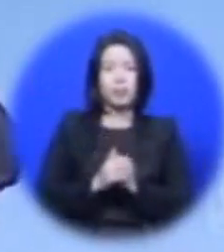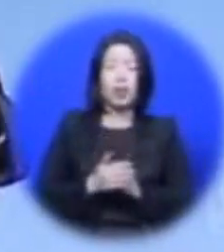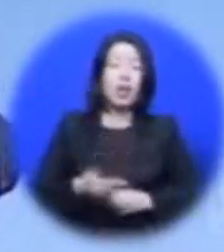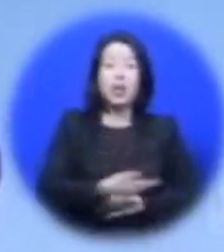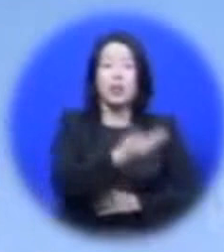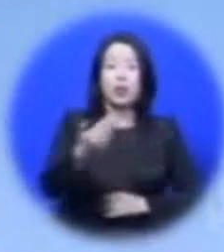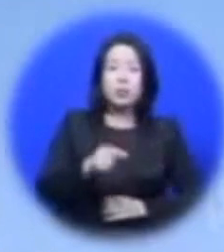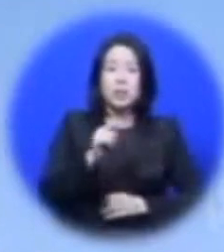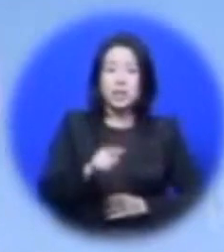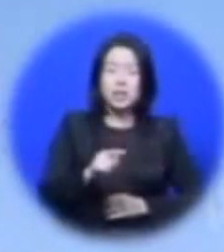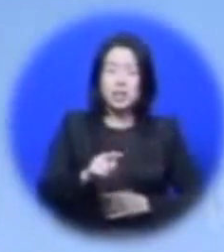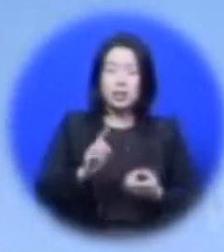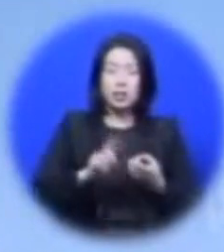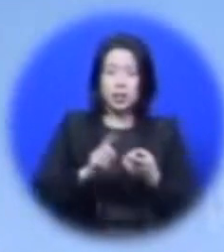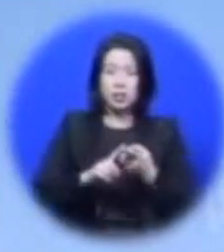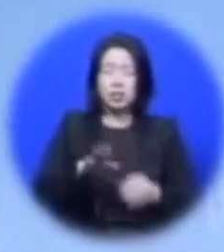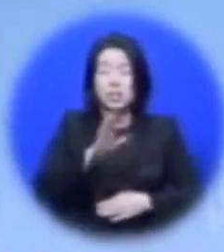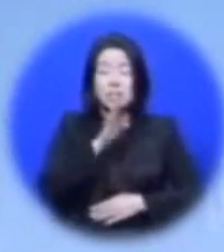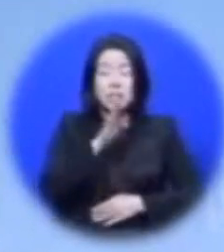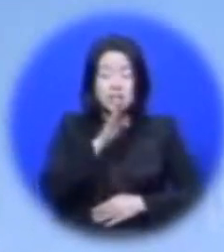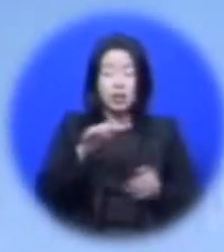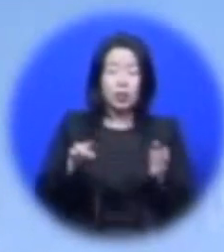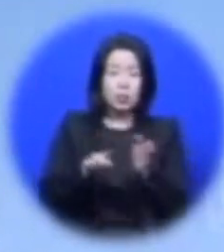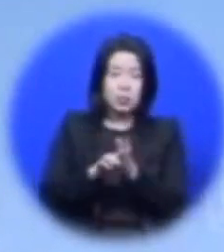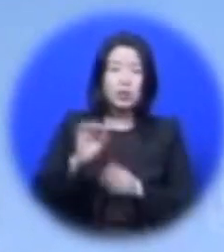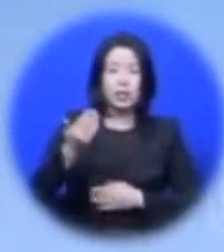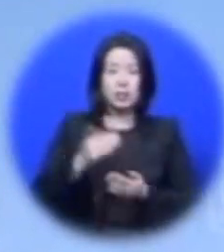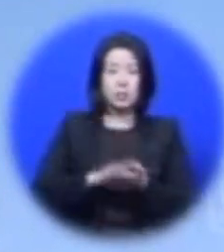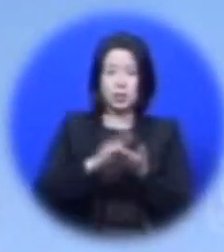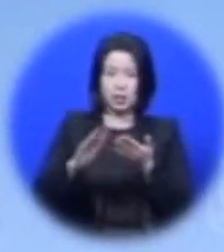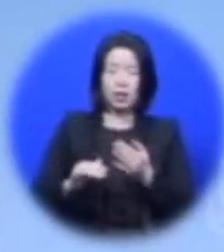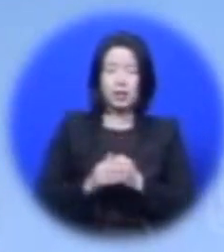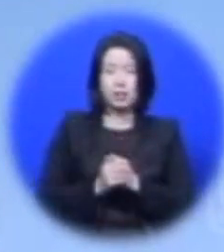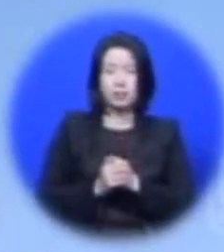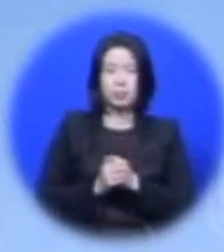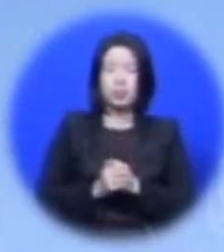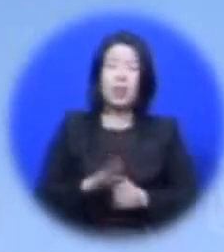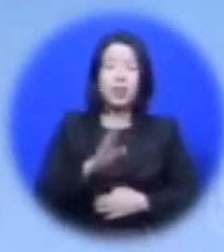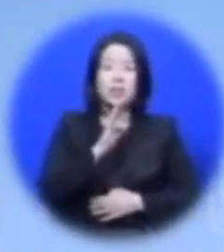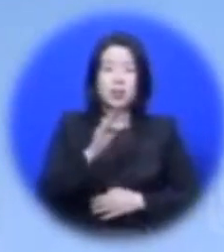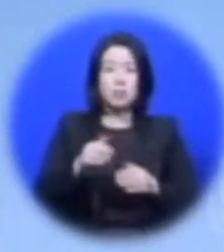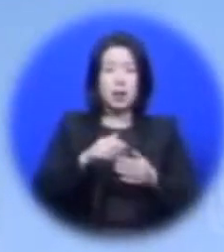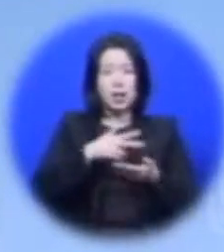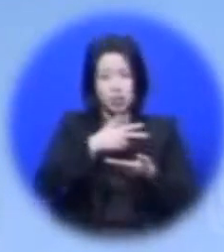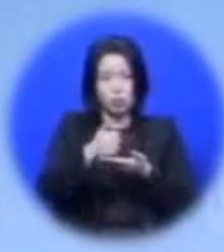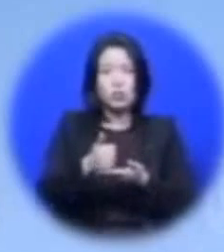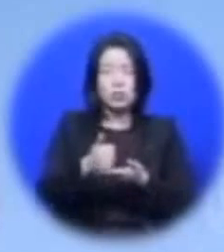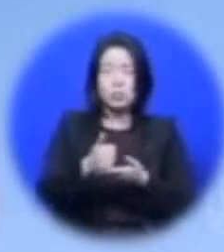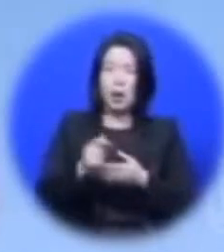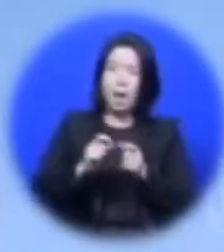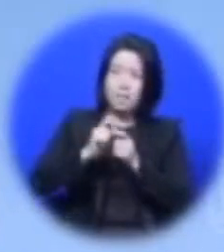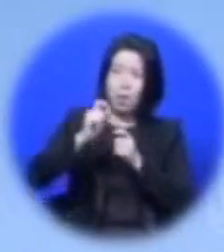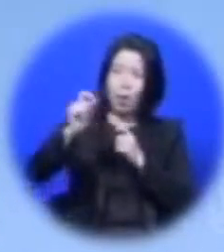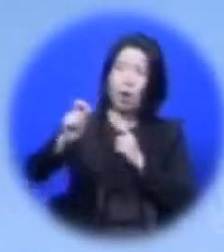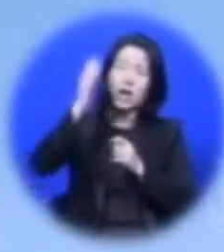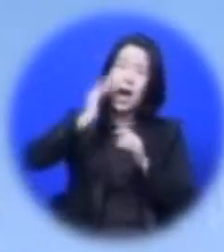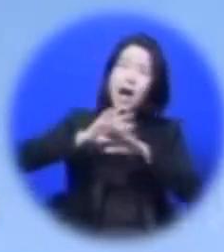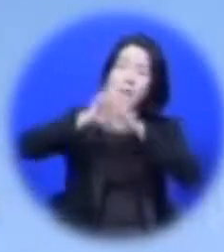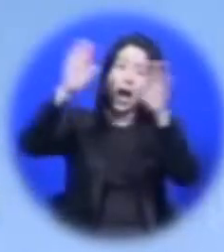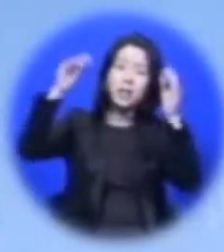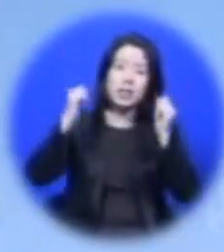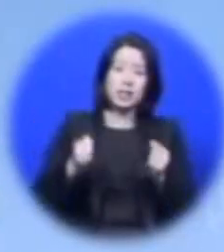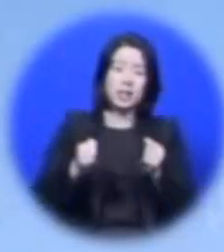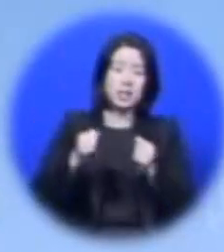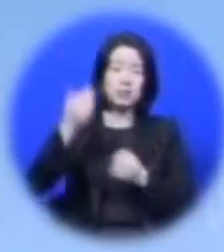여러분이 이 사실을 실제라고 믿으셔야 돼요. 정말 주님은 멀리 하늘에 계신 분이